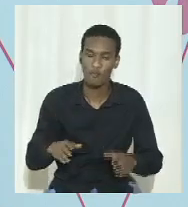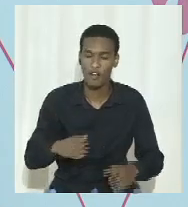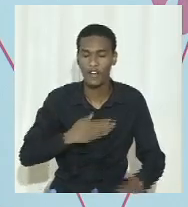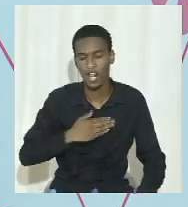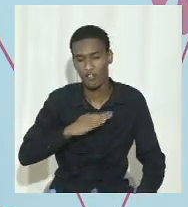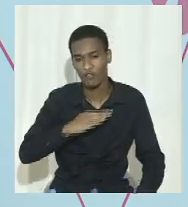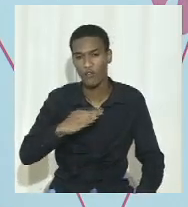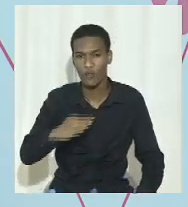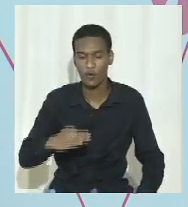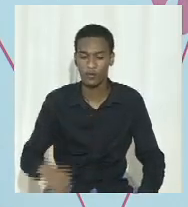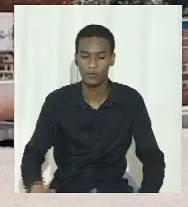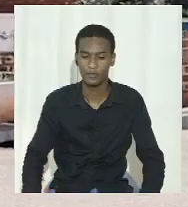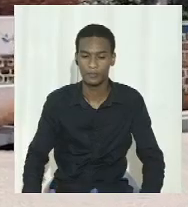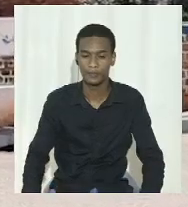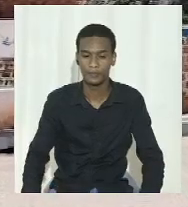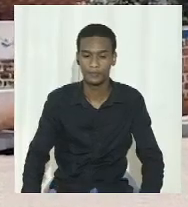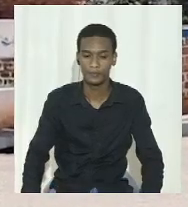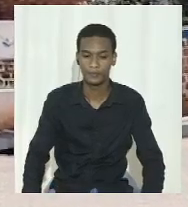Andriambelo.